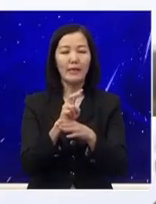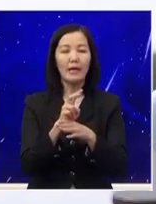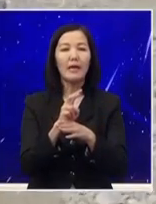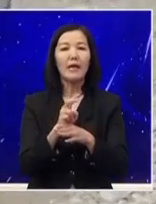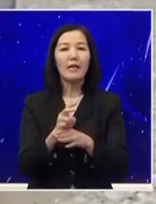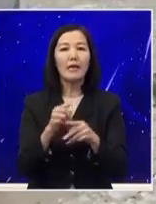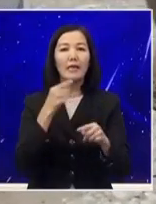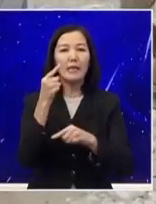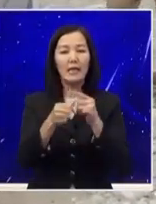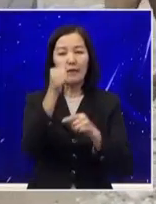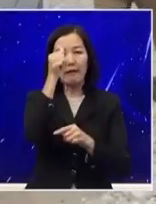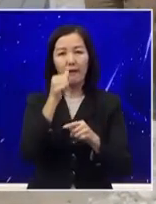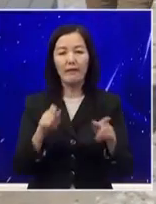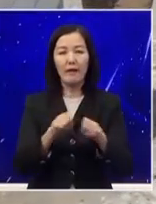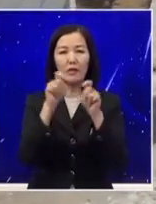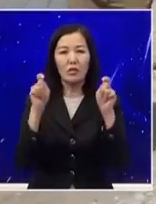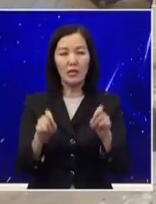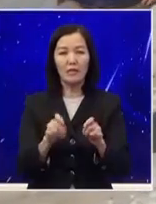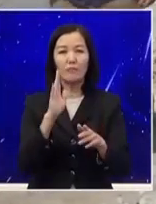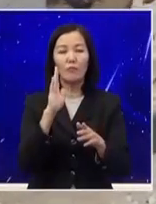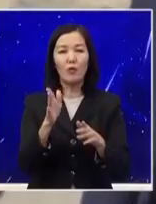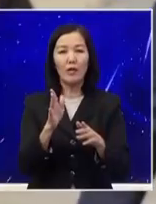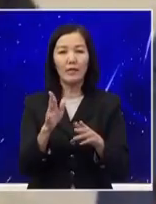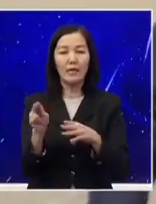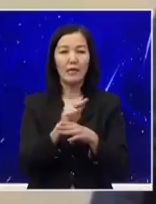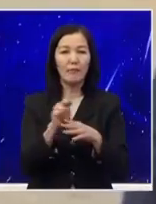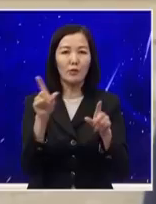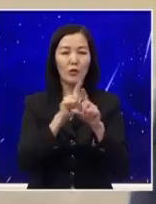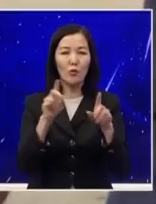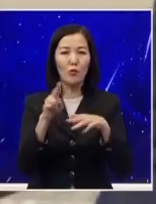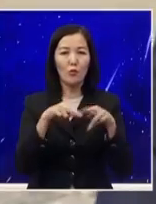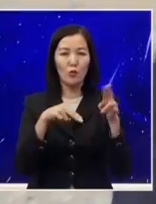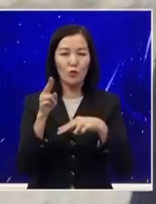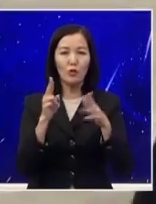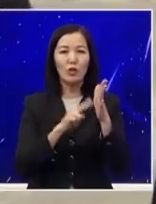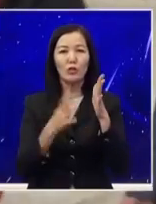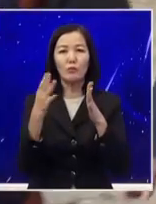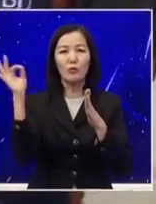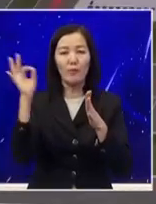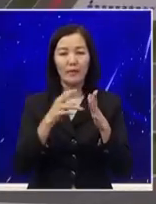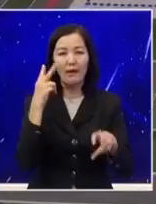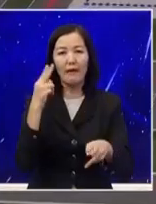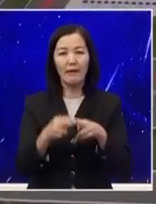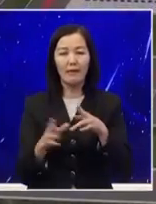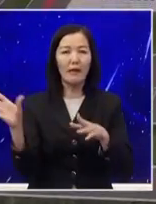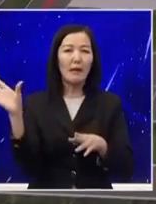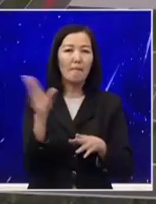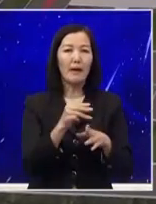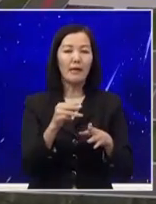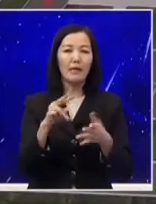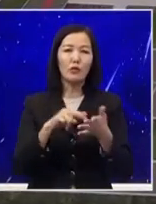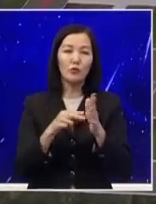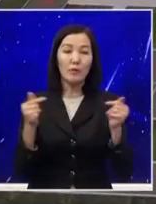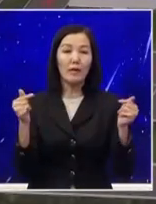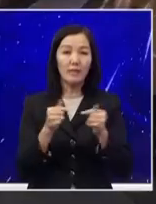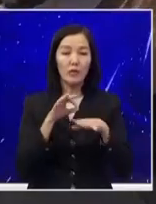ауруханасы келер айда пайдалануға беріледі. Емдеу мекемесіндегі құрылыс жұмыстары бүгінге 74%-ға аяқталған. Бәрі кестеге сай жүріп